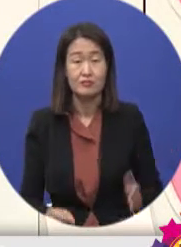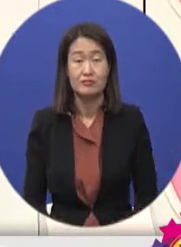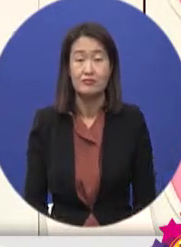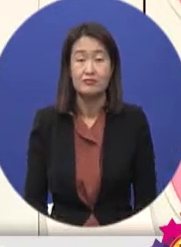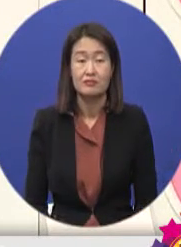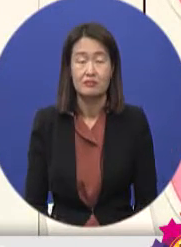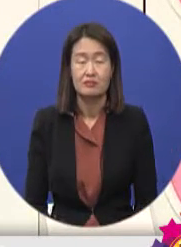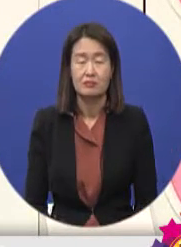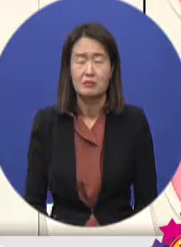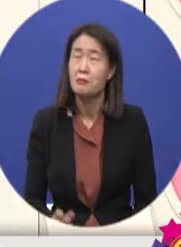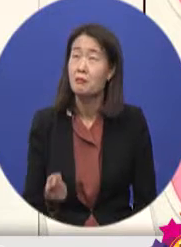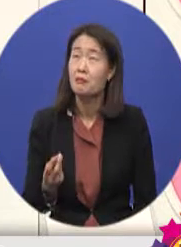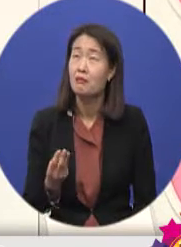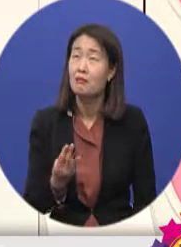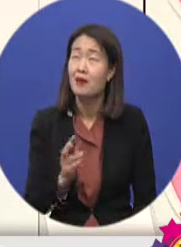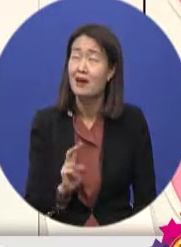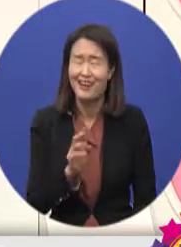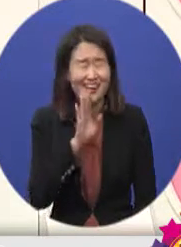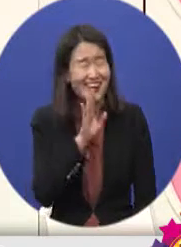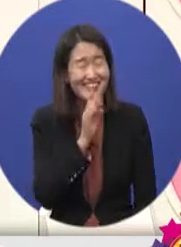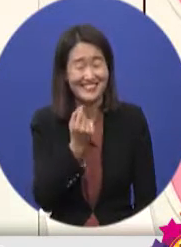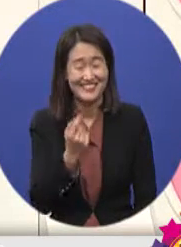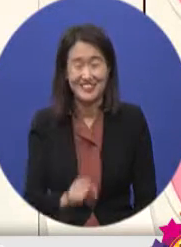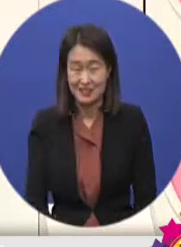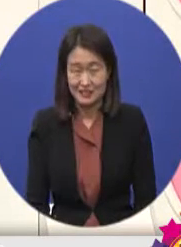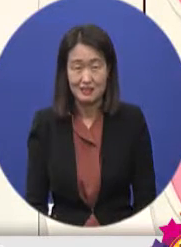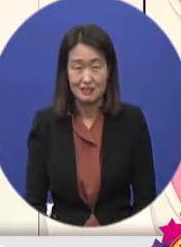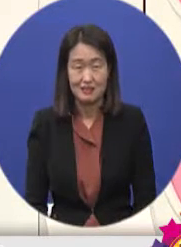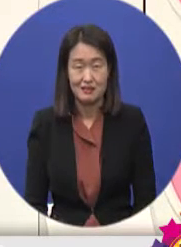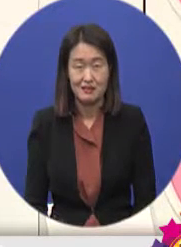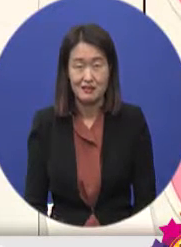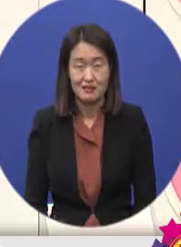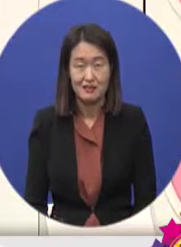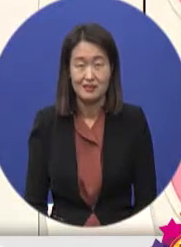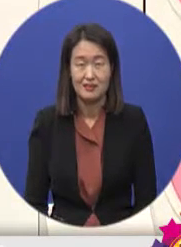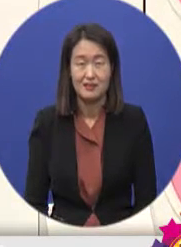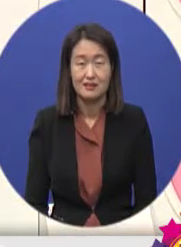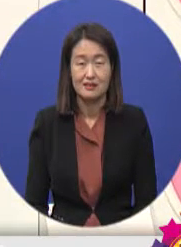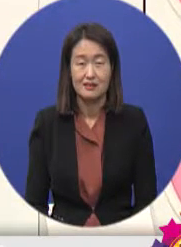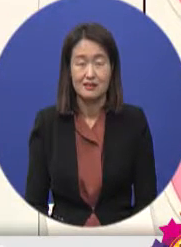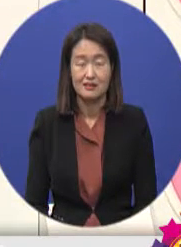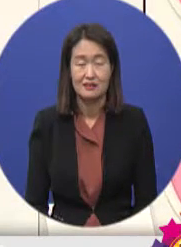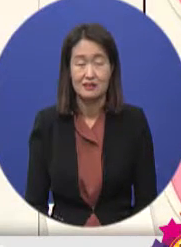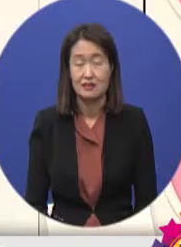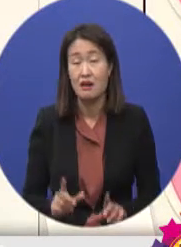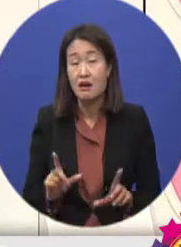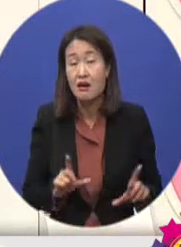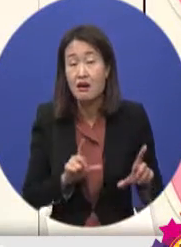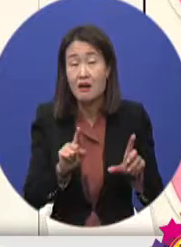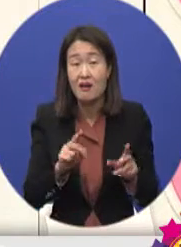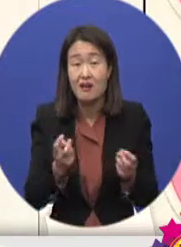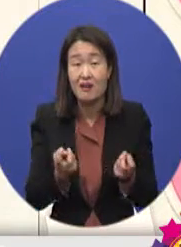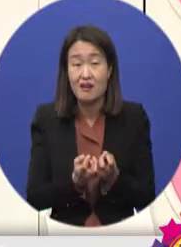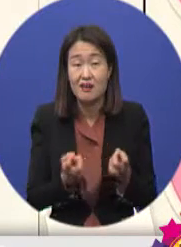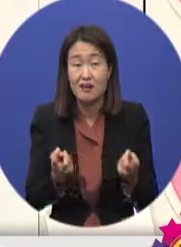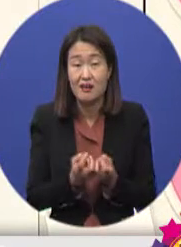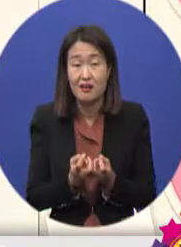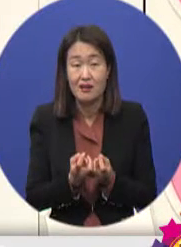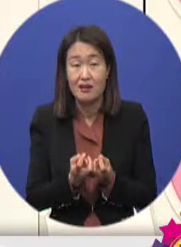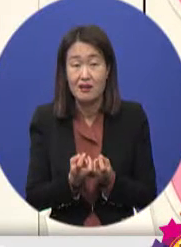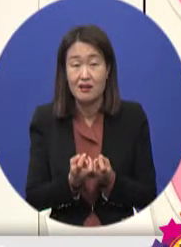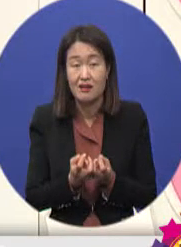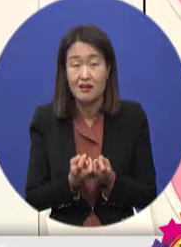뭐, 예, 몇 번 되는 것 같습니다. 네, 네, 네. 예, 그렇습니다. 네, 네. 예, 예. 어떻게 지내셨어요?